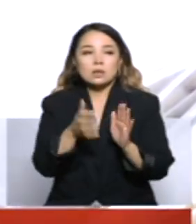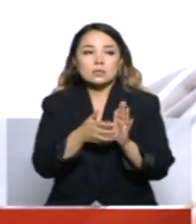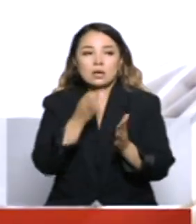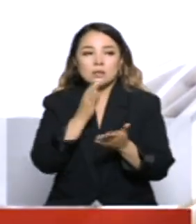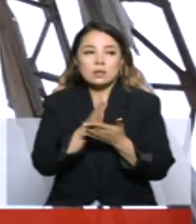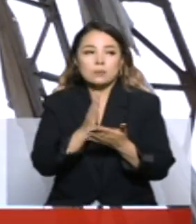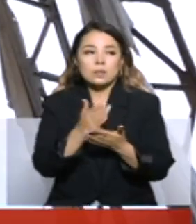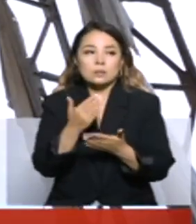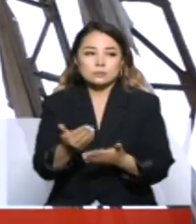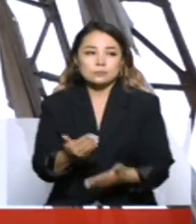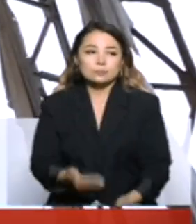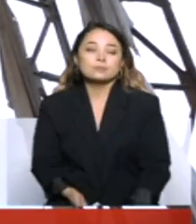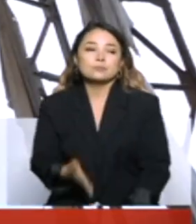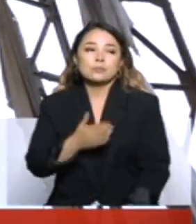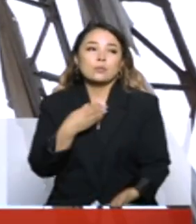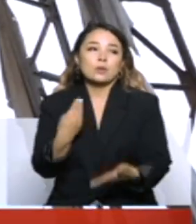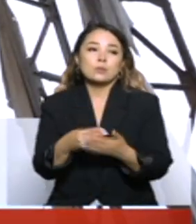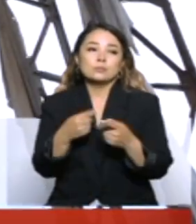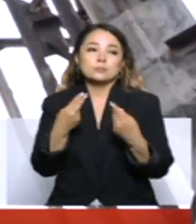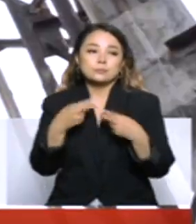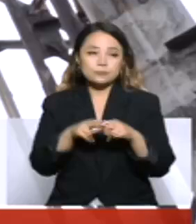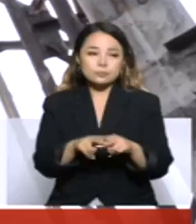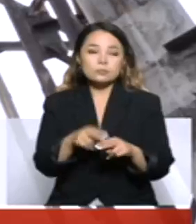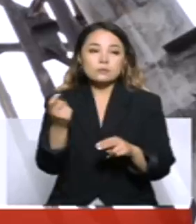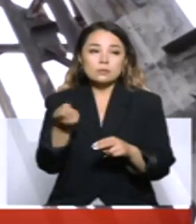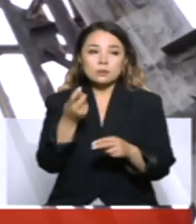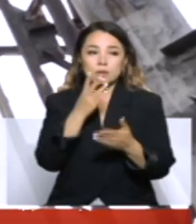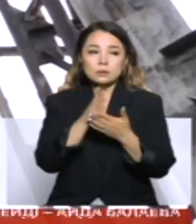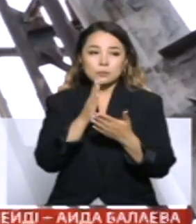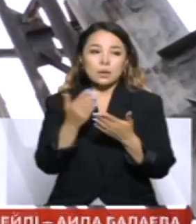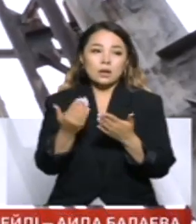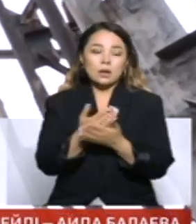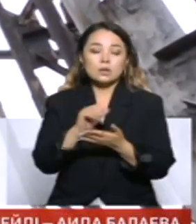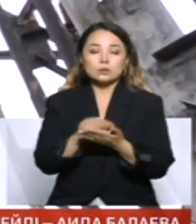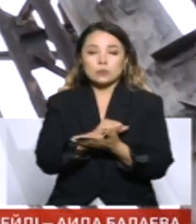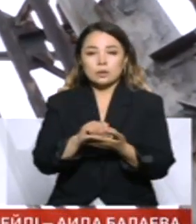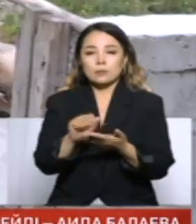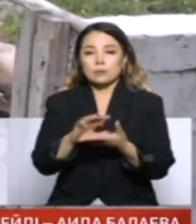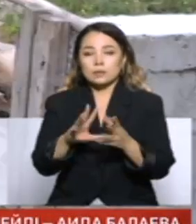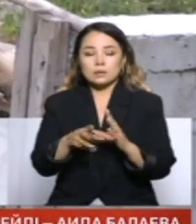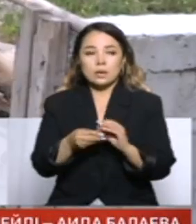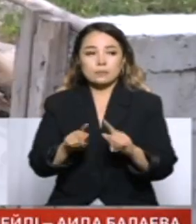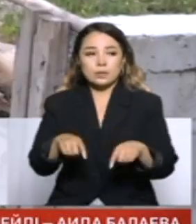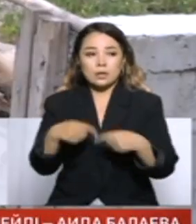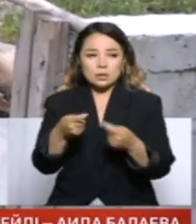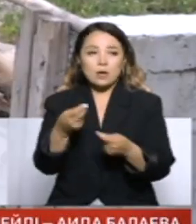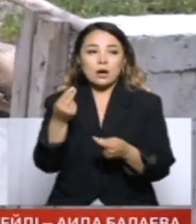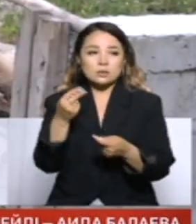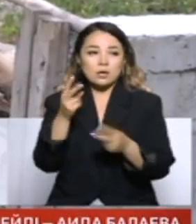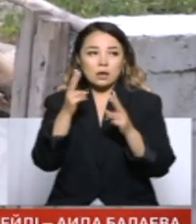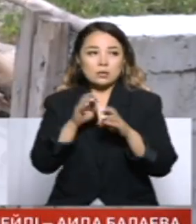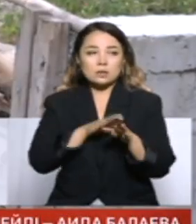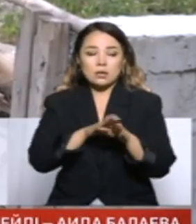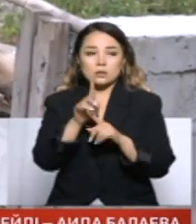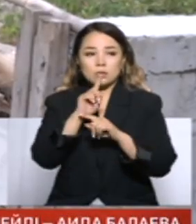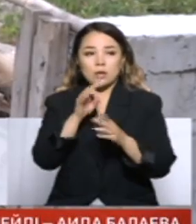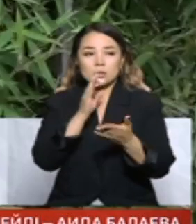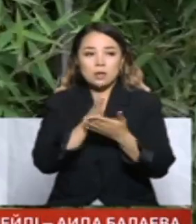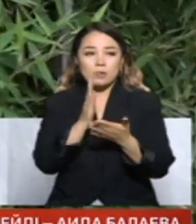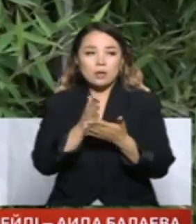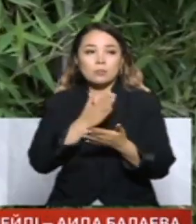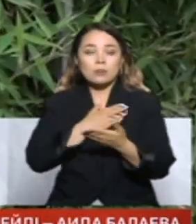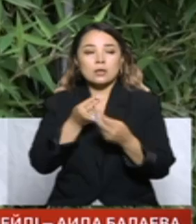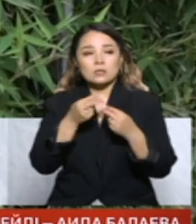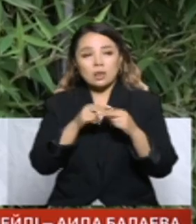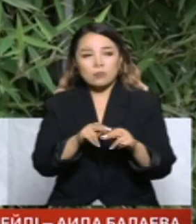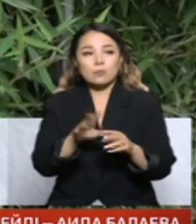қайырды. Бюджеттен бөлінген қаржы аз. Біз қайта жобалық смета жасап жібердік, бірақ ақша қарастырылмайтынын айтты. Біз